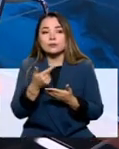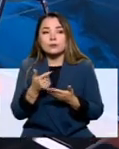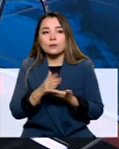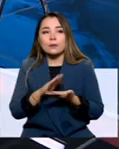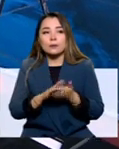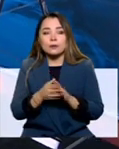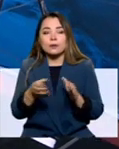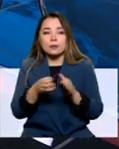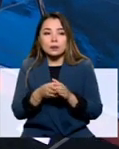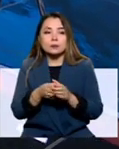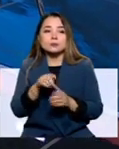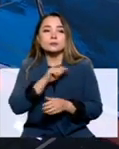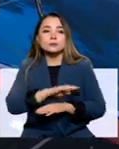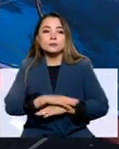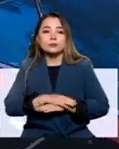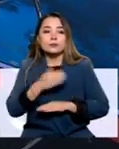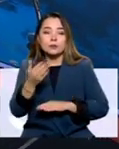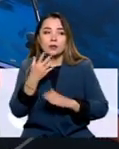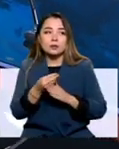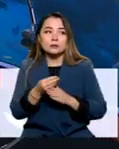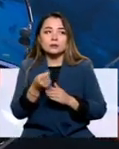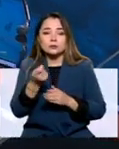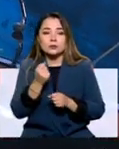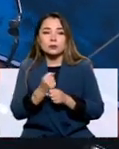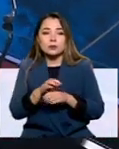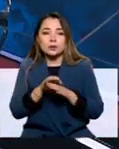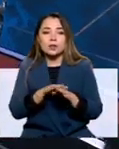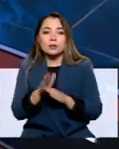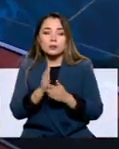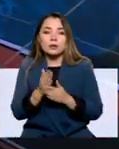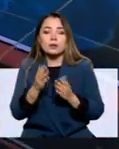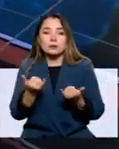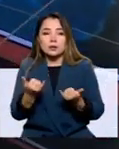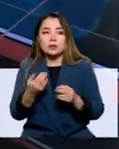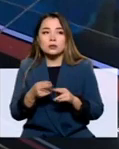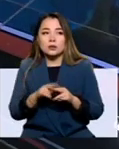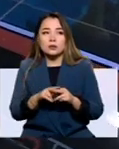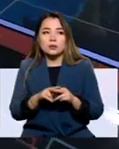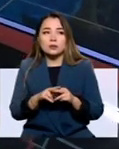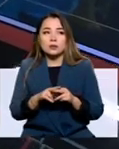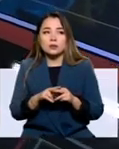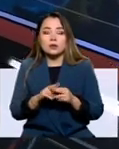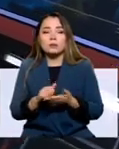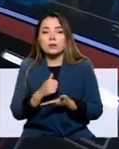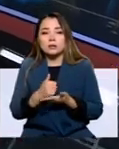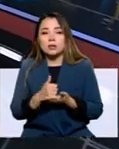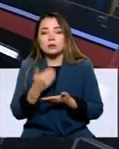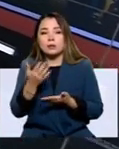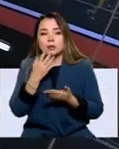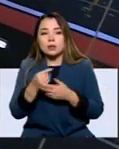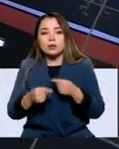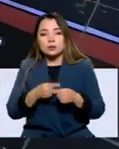геосаясий аракеттерде чоң рол ойнойт. Азыр биз дүйнө жүзү баары билип калды, түрк